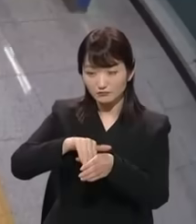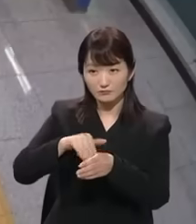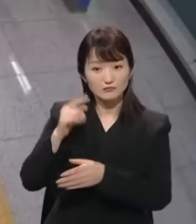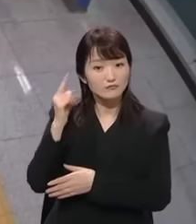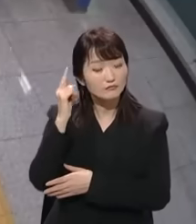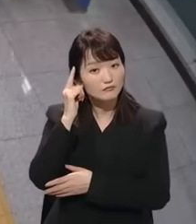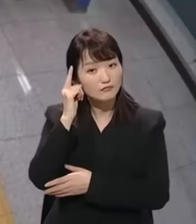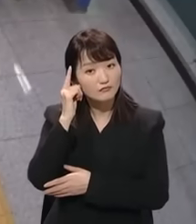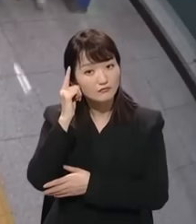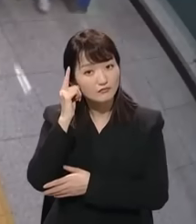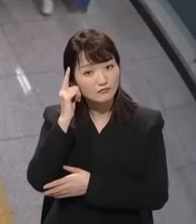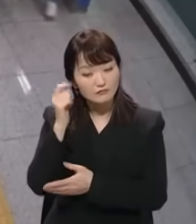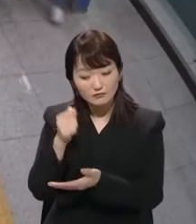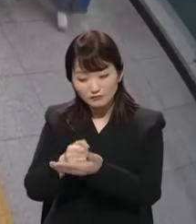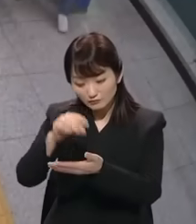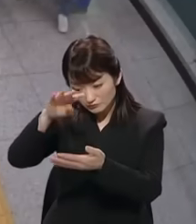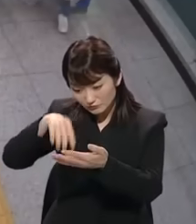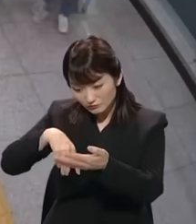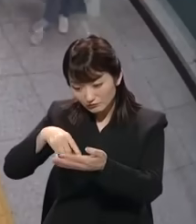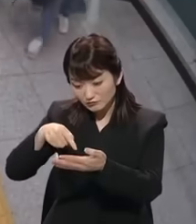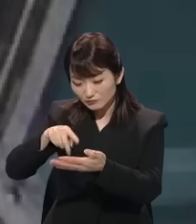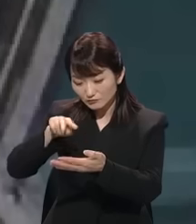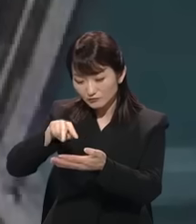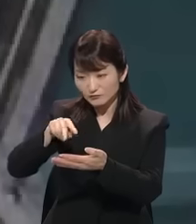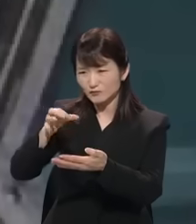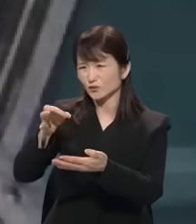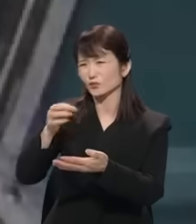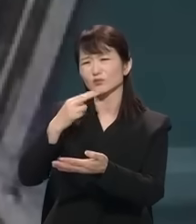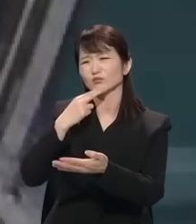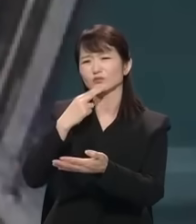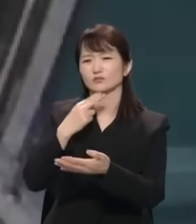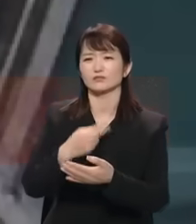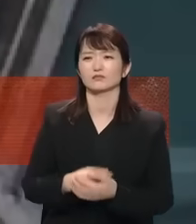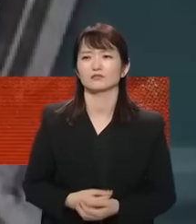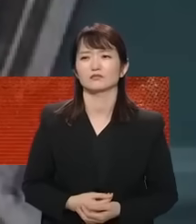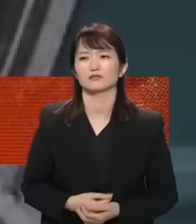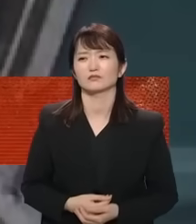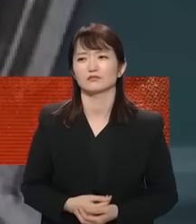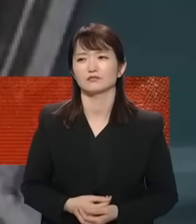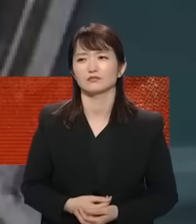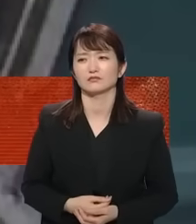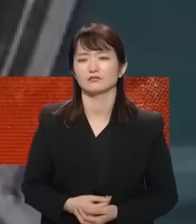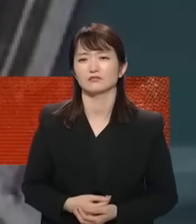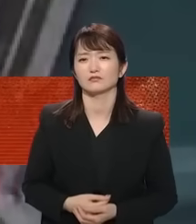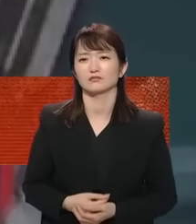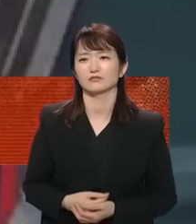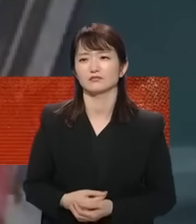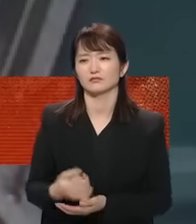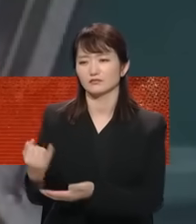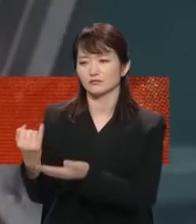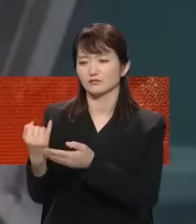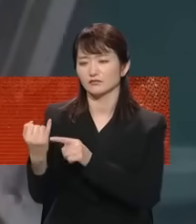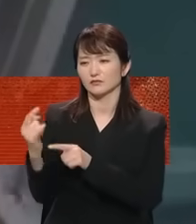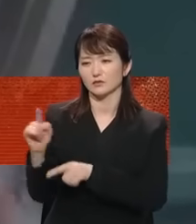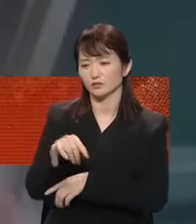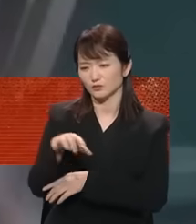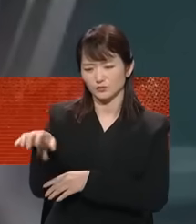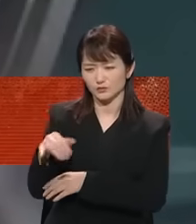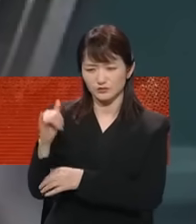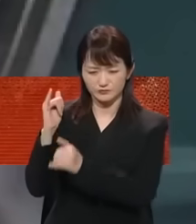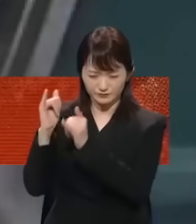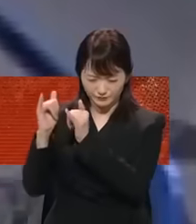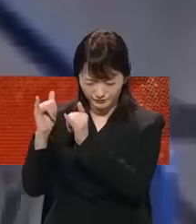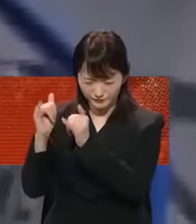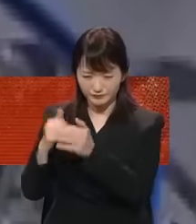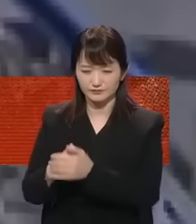전화를 이제 통장 내을 딱 보더 통장에 돈이 한 푼도 없었다고 합니다 여기저기 저 승객이 전화를 막 하더니 지인 돈으로 또 여기서